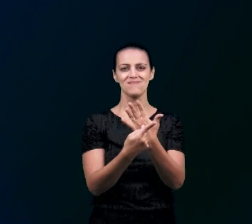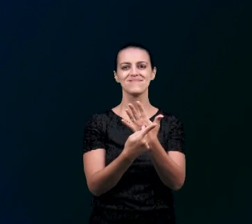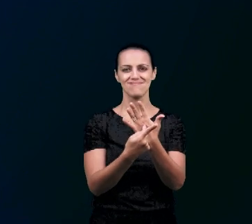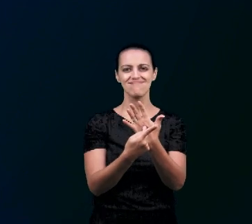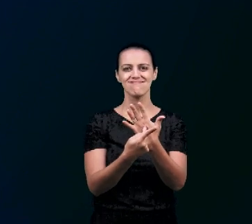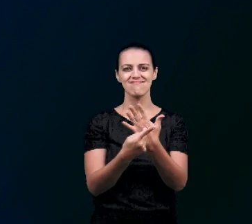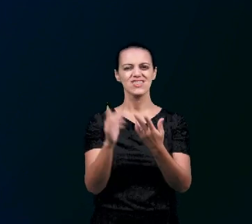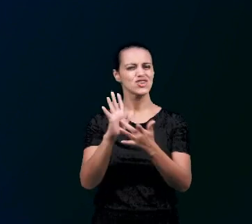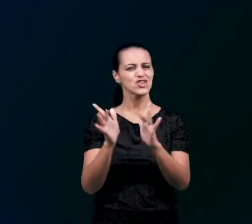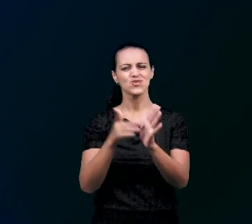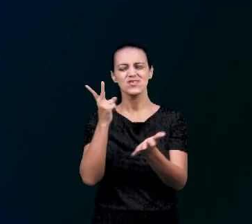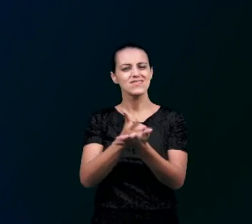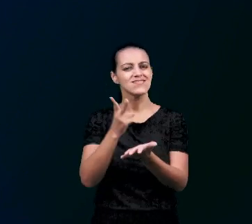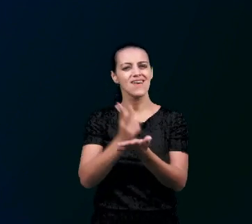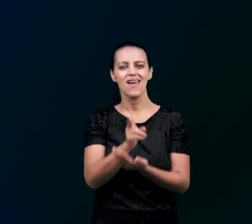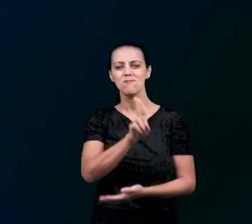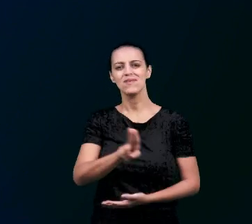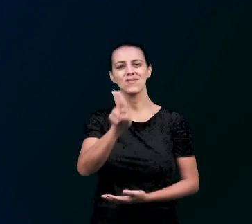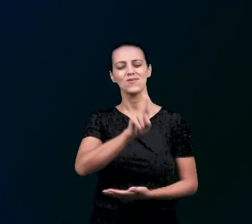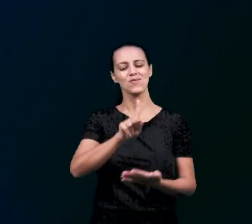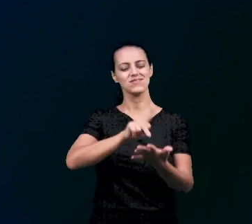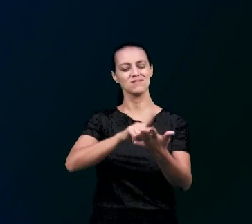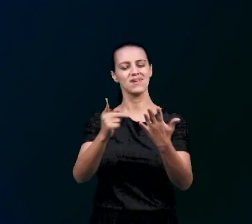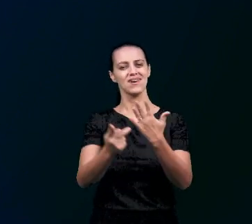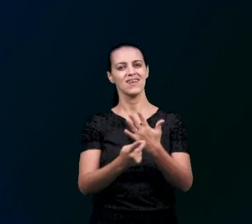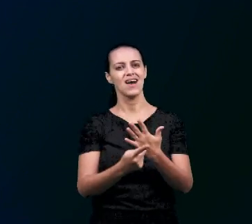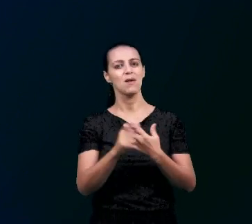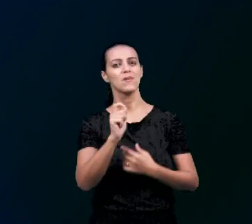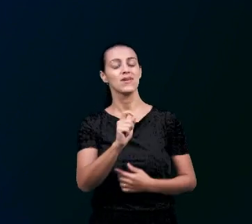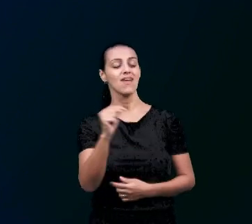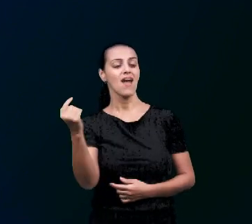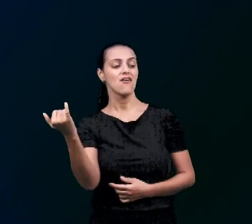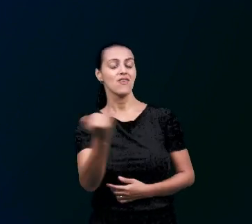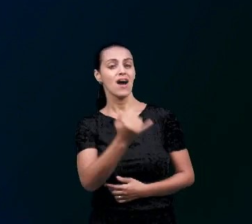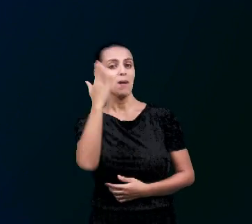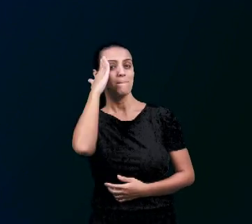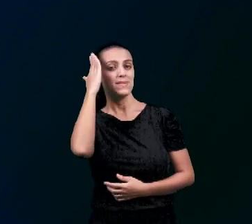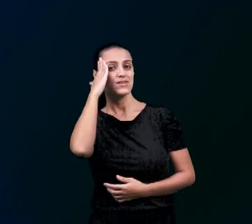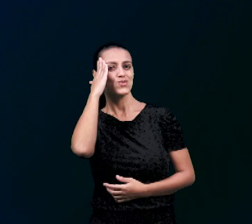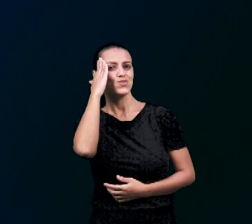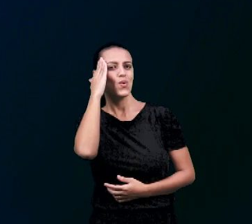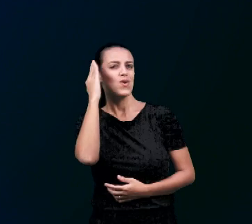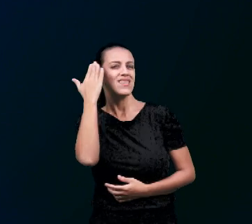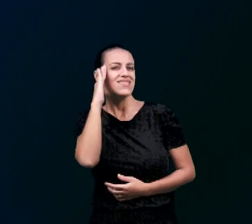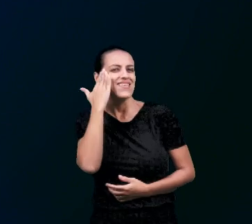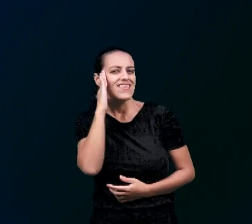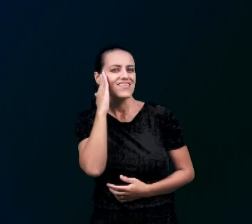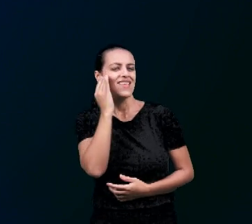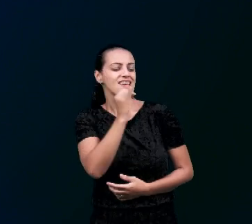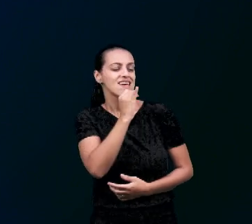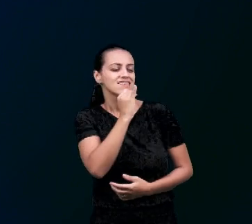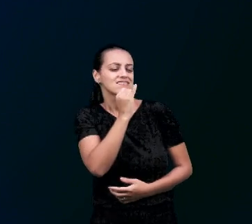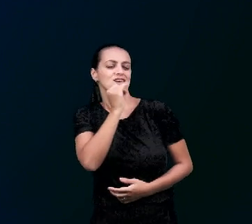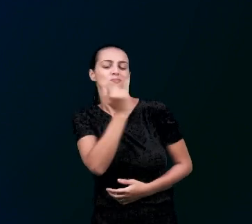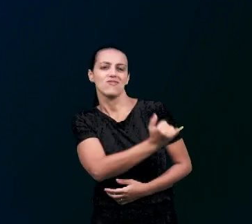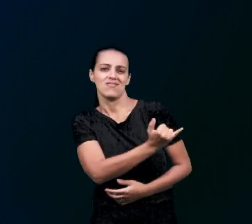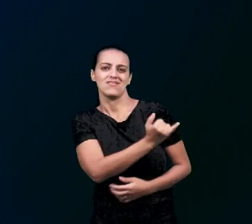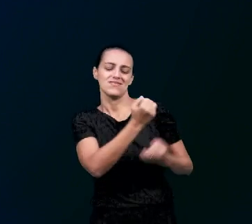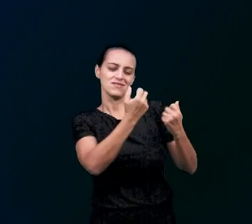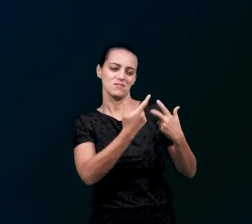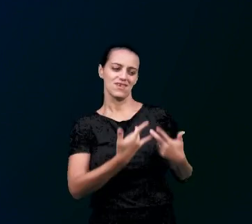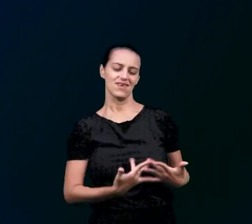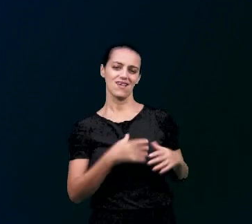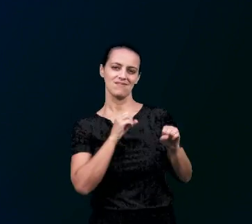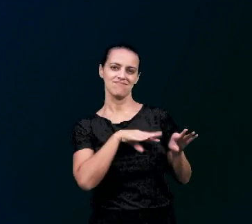est une ressource très utilisée par le Seigneur Jésus, car cela allait garantir la compréhension et donner un exemple de ce qu'il